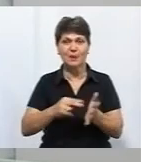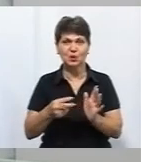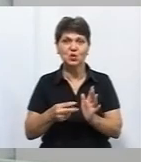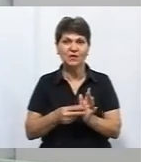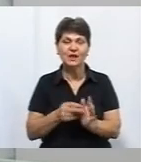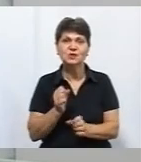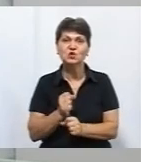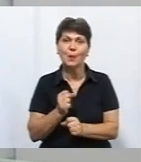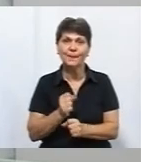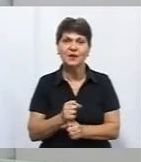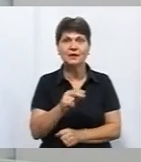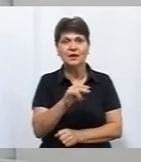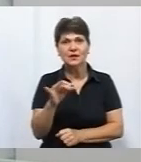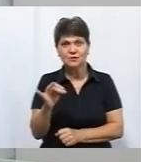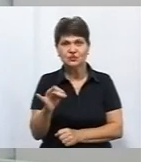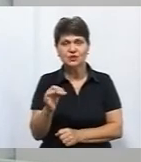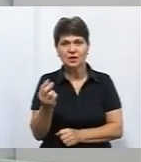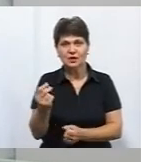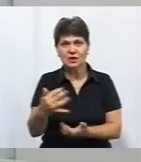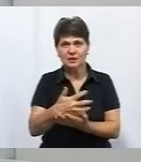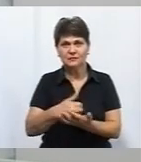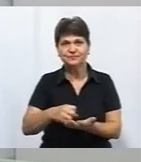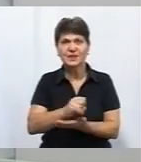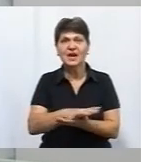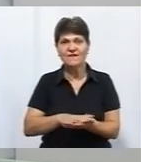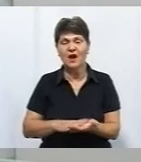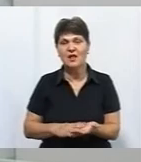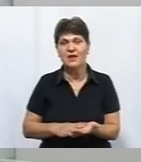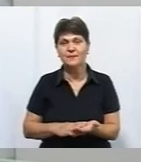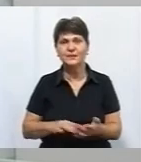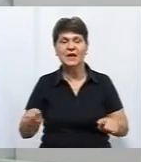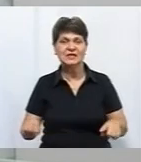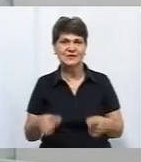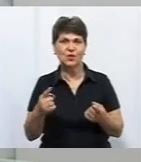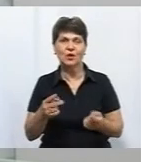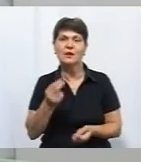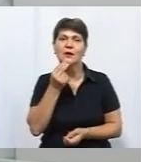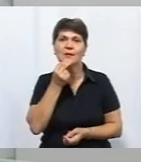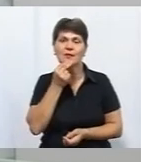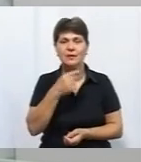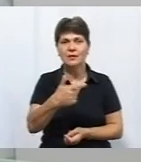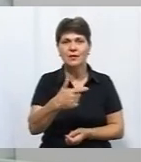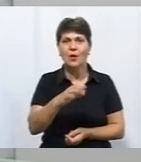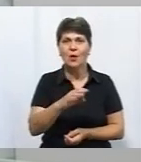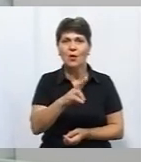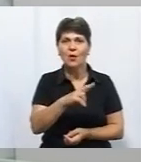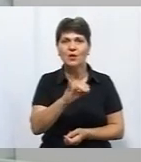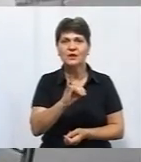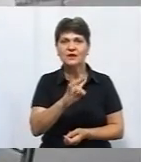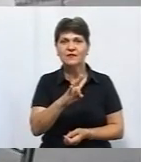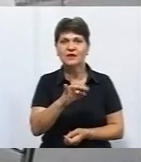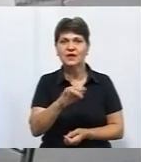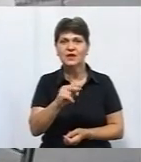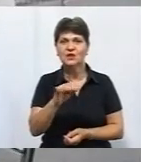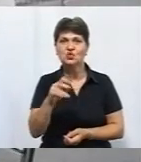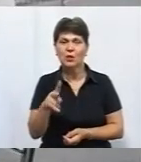зробити, і чи триває збір коштів на створення годівничок для тварин? Зараз іде